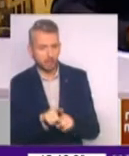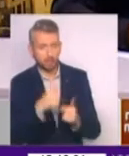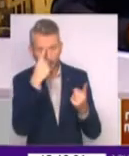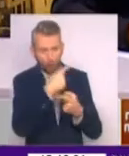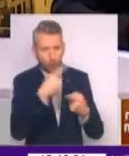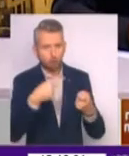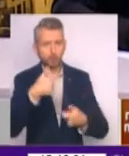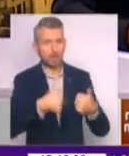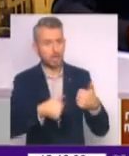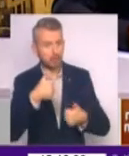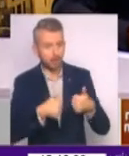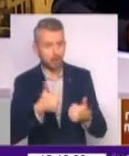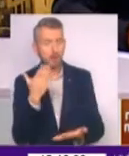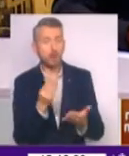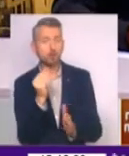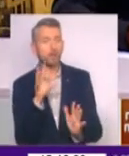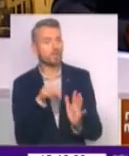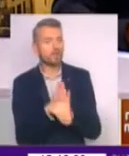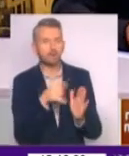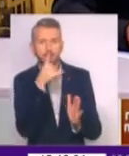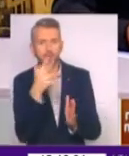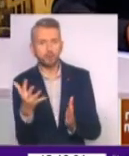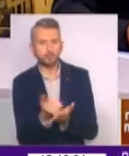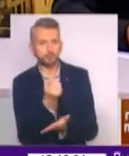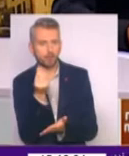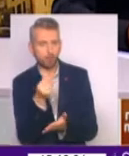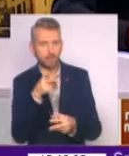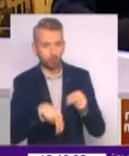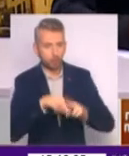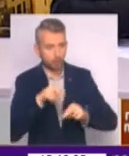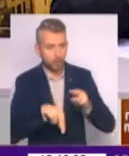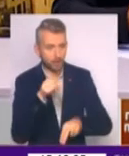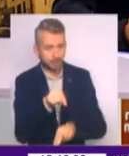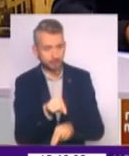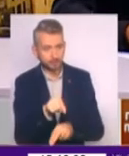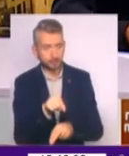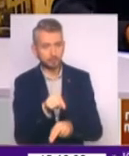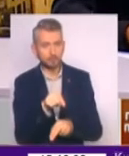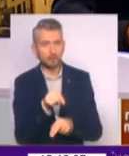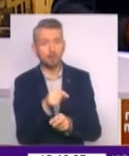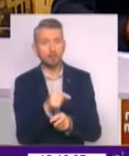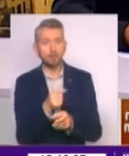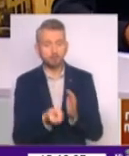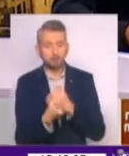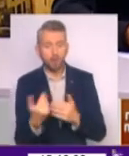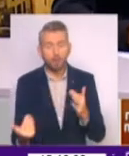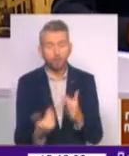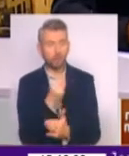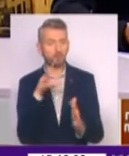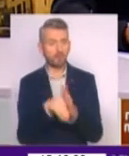тендер, якщо інвестор не встані залучити коштів і добудувати об'єкт. Приходить новий інвестор,